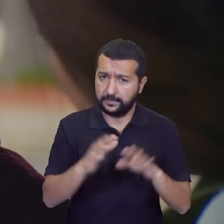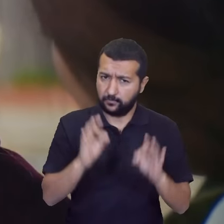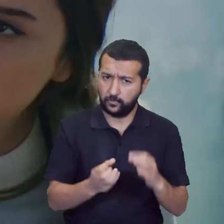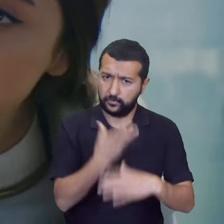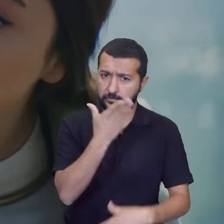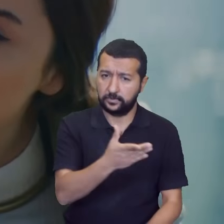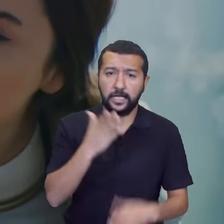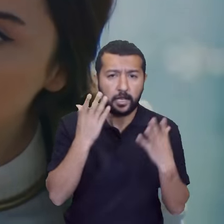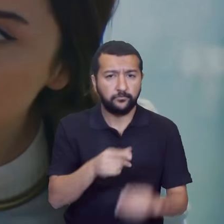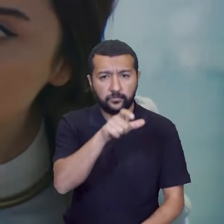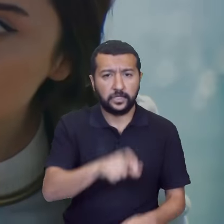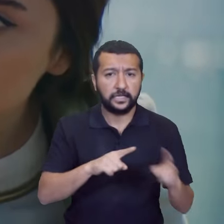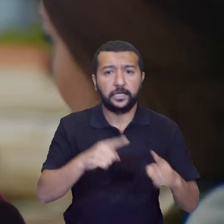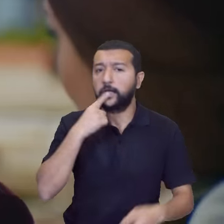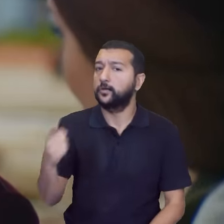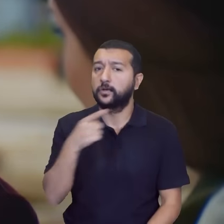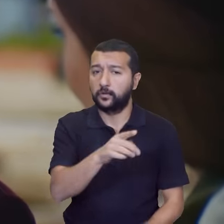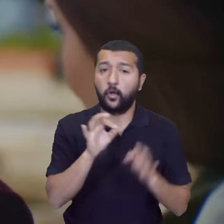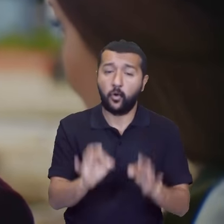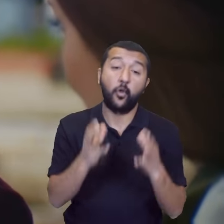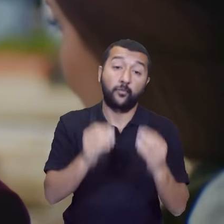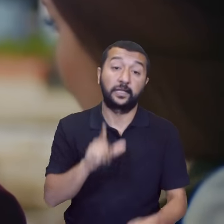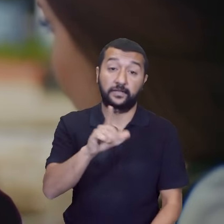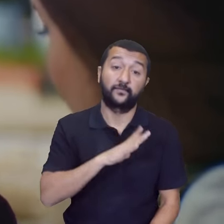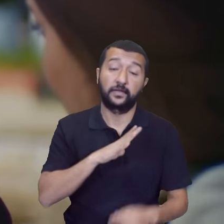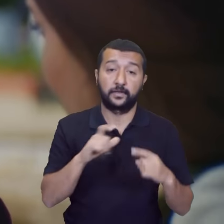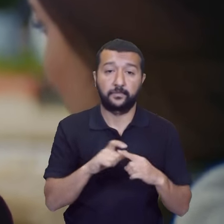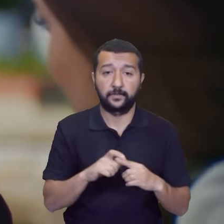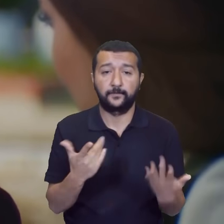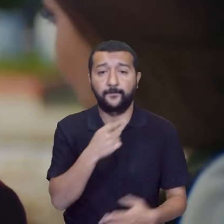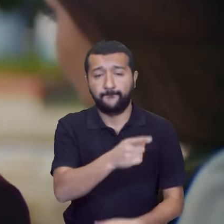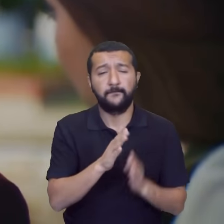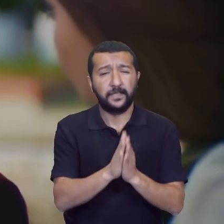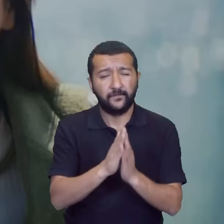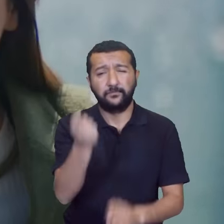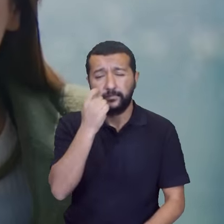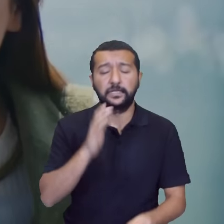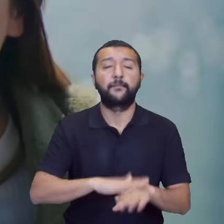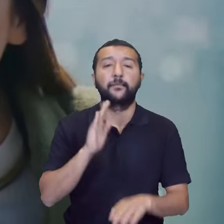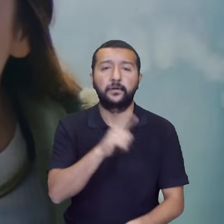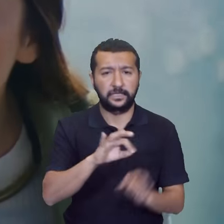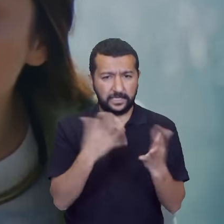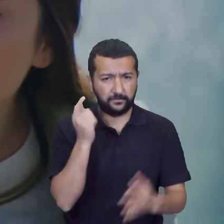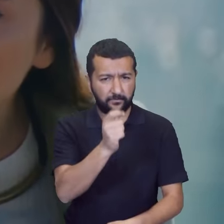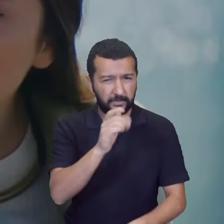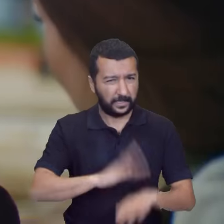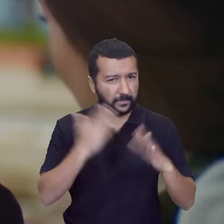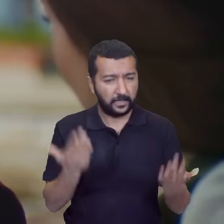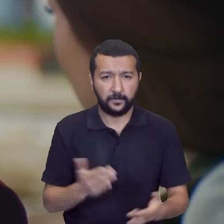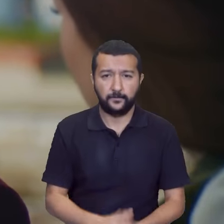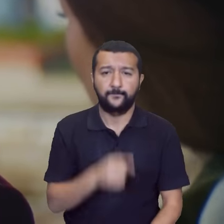şimdi bu haller? Nasıl böyle bir şey Tarık'a söylersin? Öyle olması gerekiyordu Emel. Yalvarırım gelme üstüme. Ne demek gelme üstüme